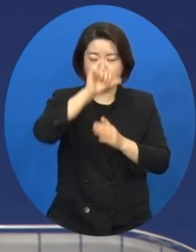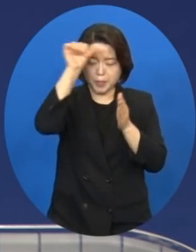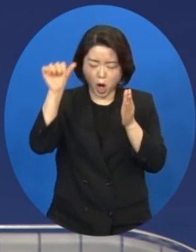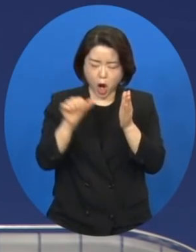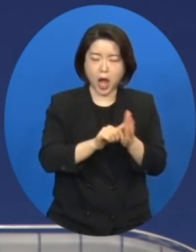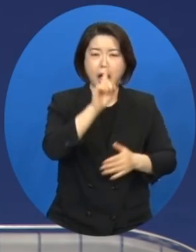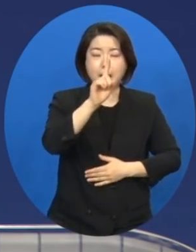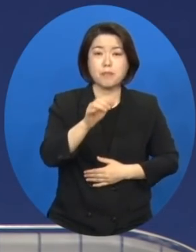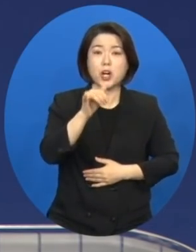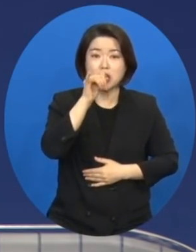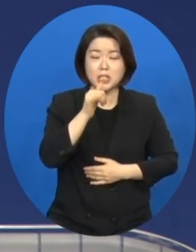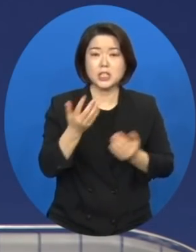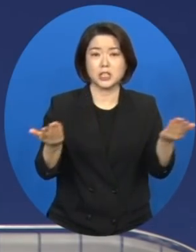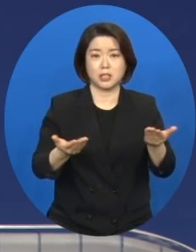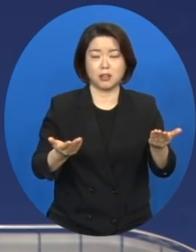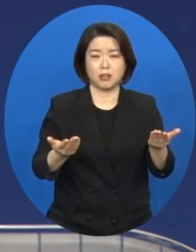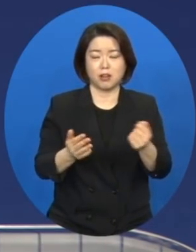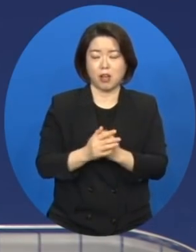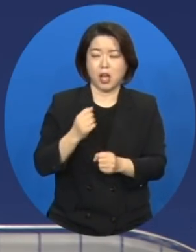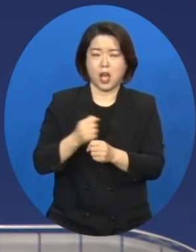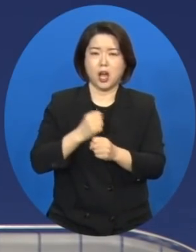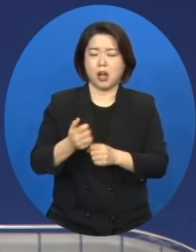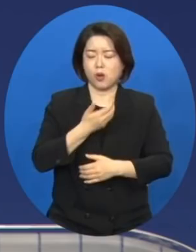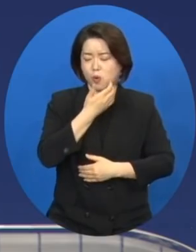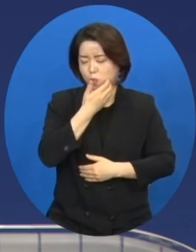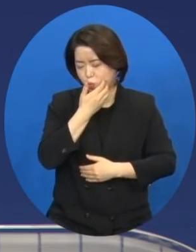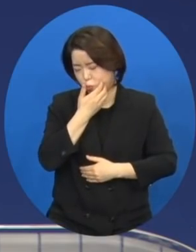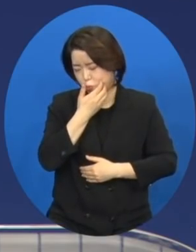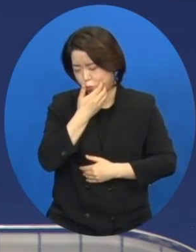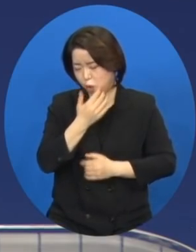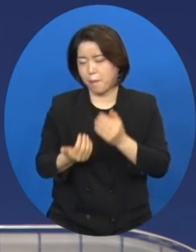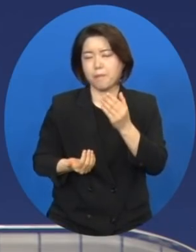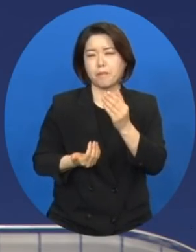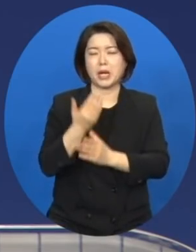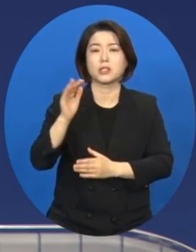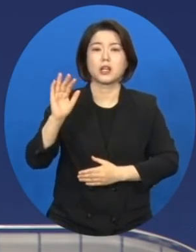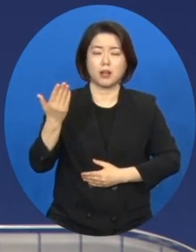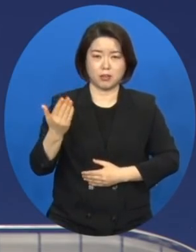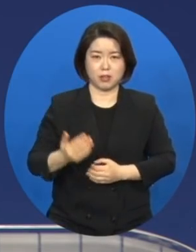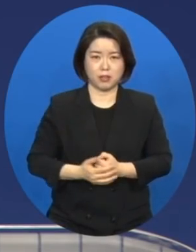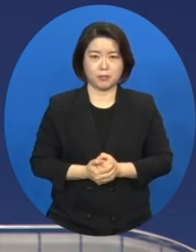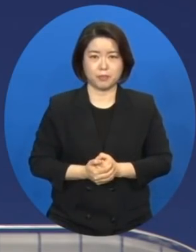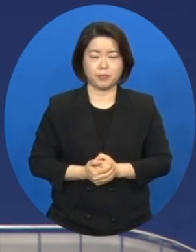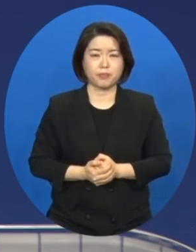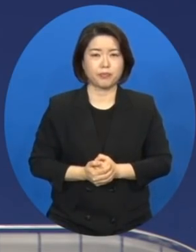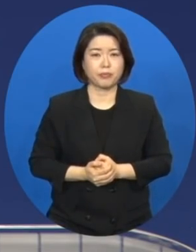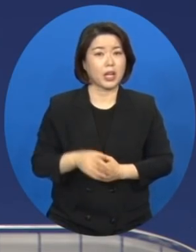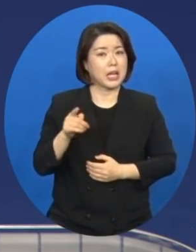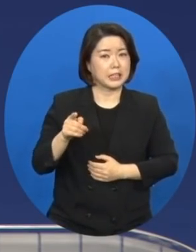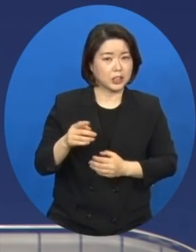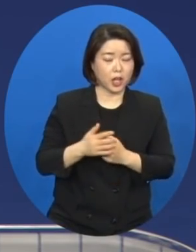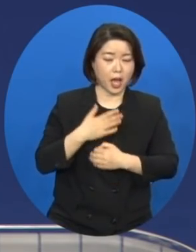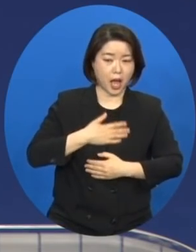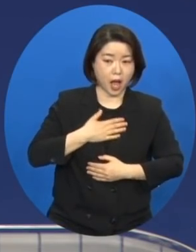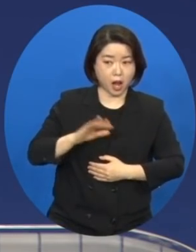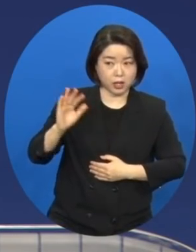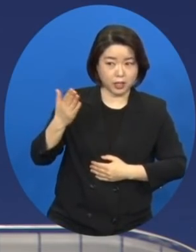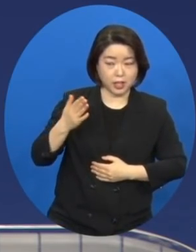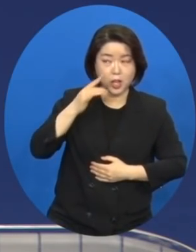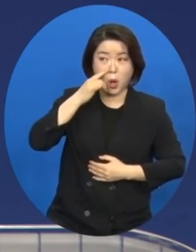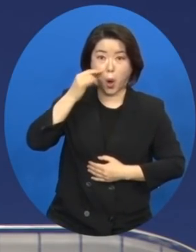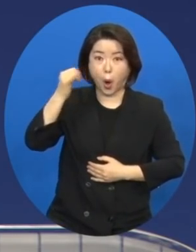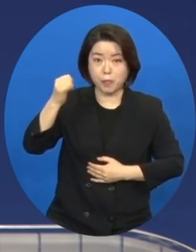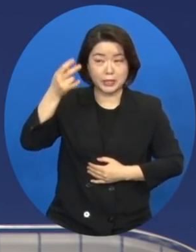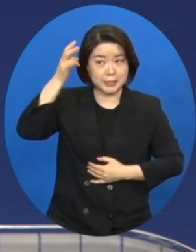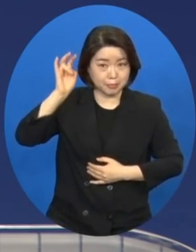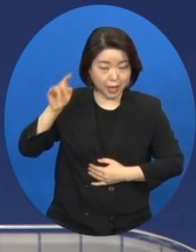이 일에 정말 당황스러운 수치스러운 일이 발생하게 된 것이죠. 그래서 그것을 알게 되었던 어머니 마리아,